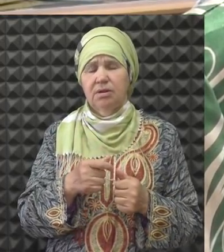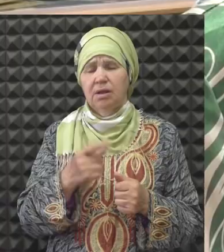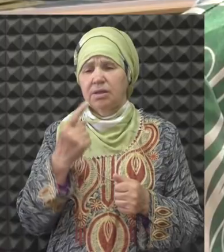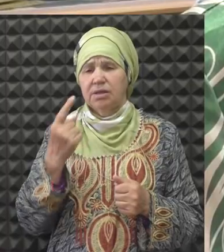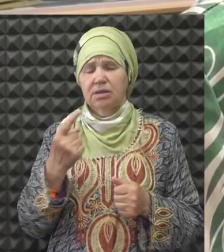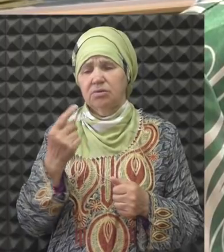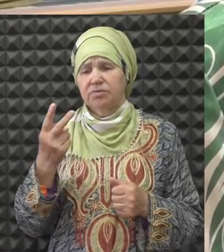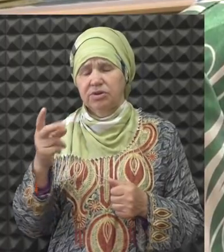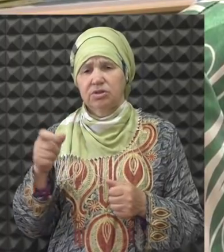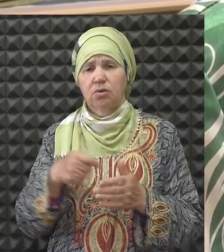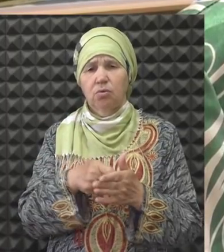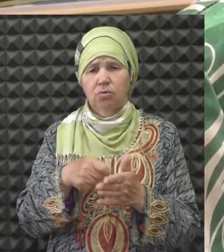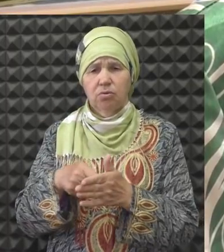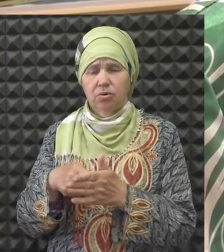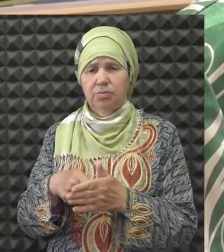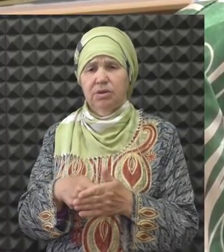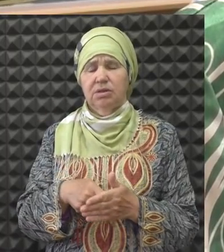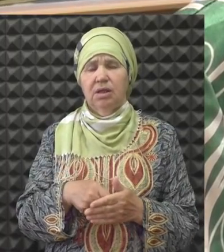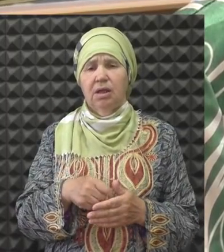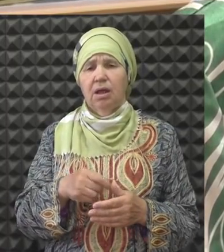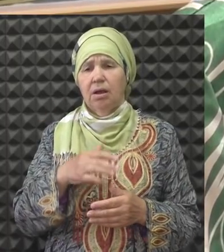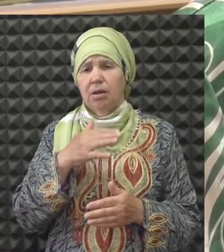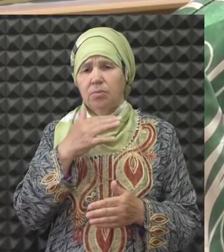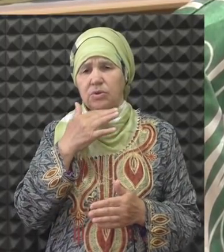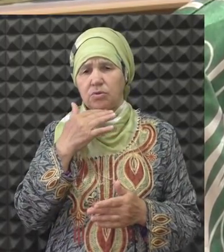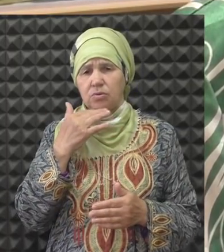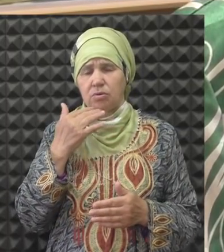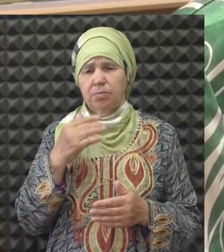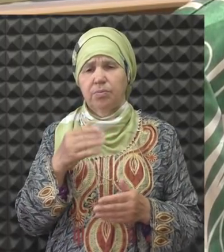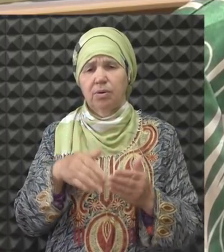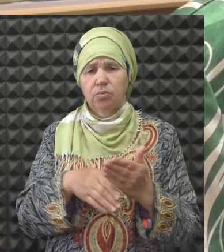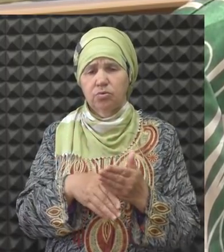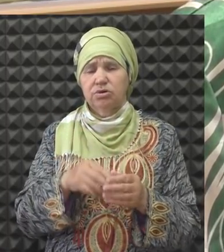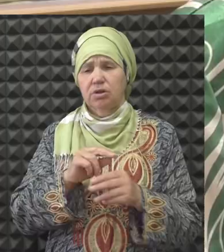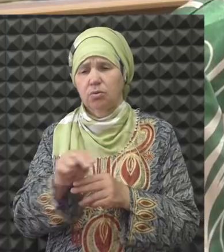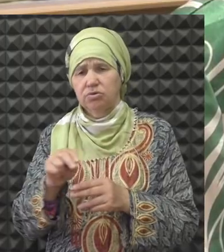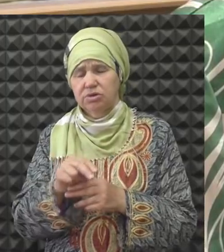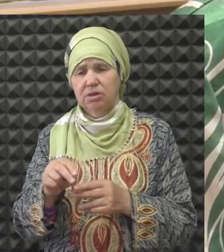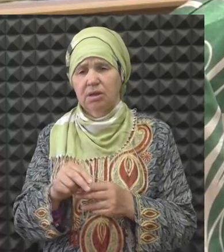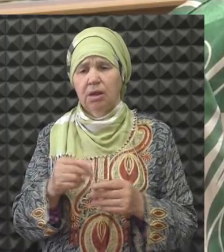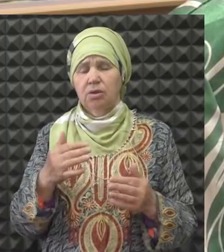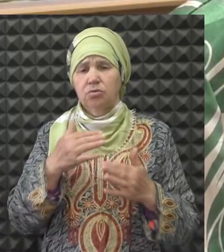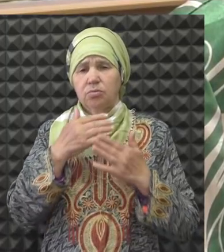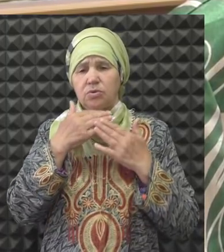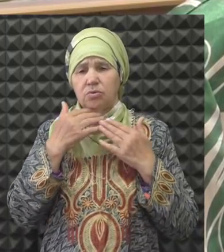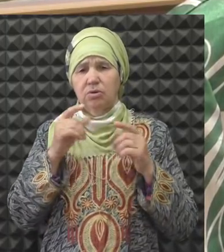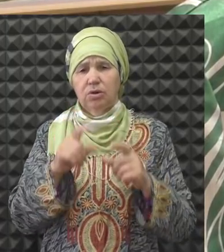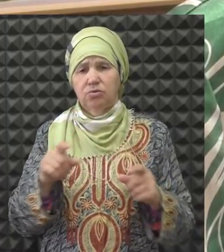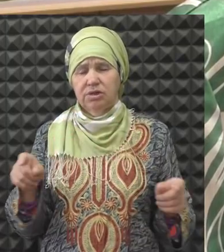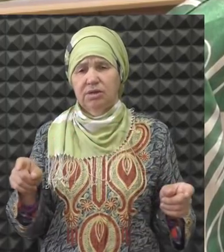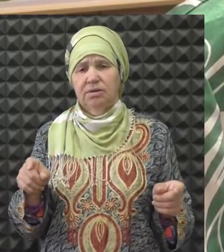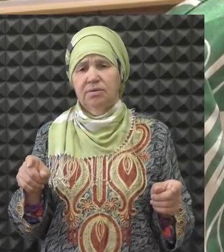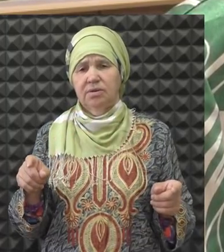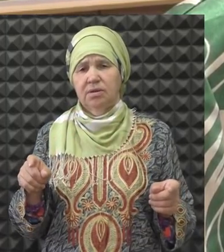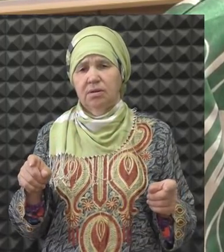организовывать. Это не одного-два человека так, да, вот накормить, там, помочь ему, научить. А тут у нас